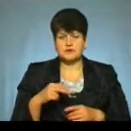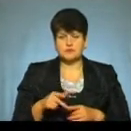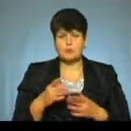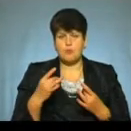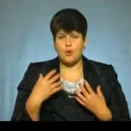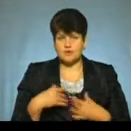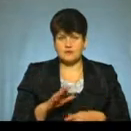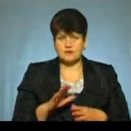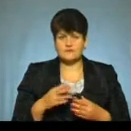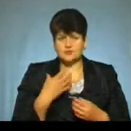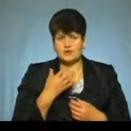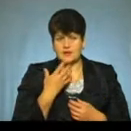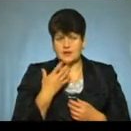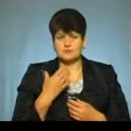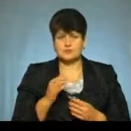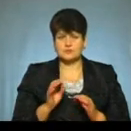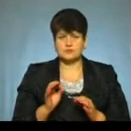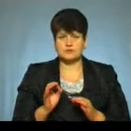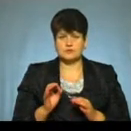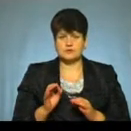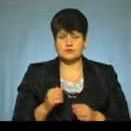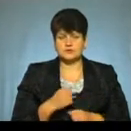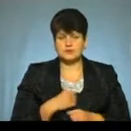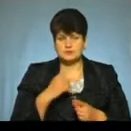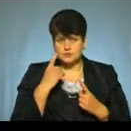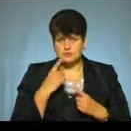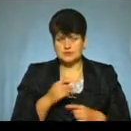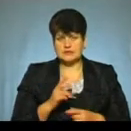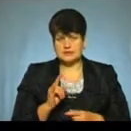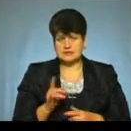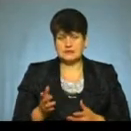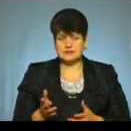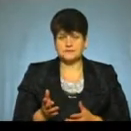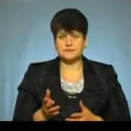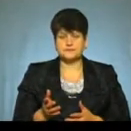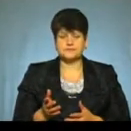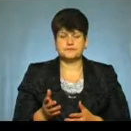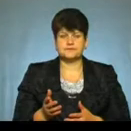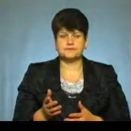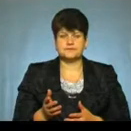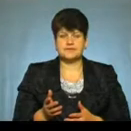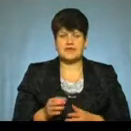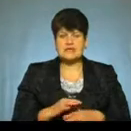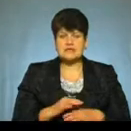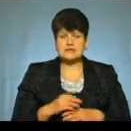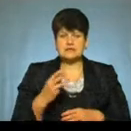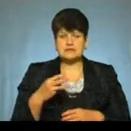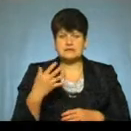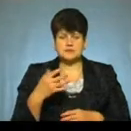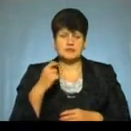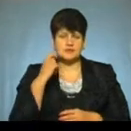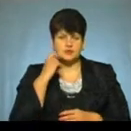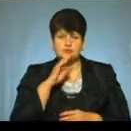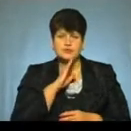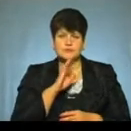мокрий би був. Не то, що тепленький був, що такий, бо ще жалко мені сльози, що дитинка ж не то. Тіло 35-річної